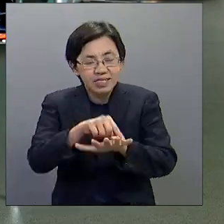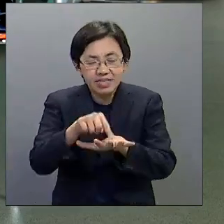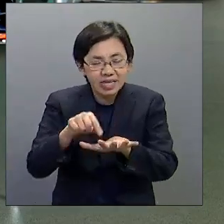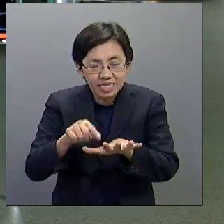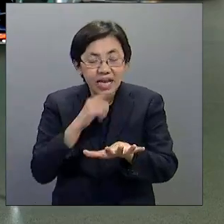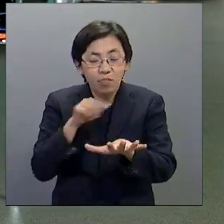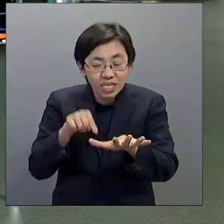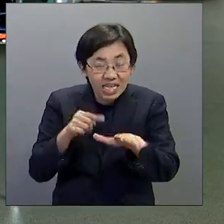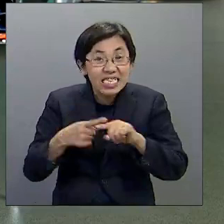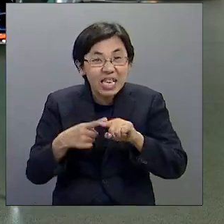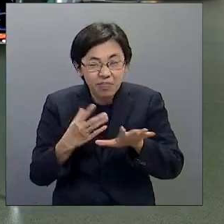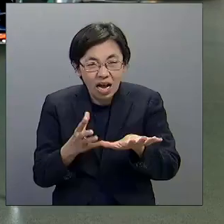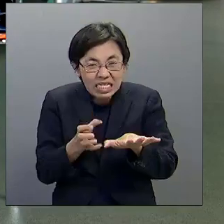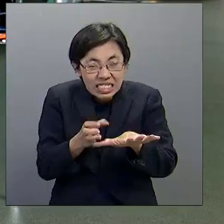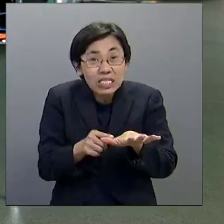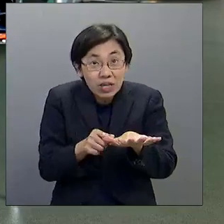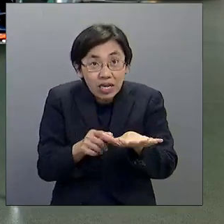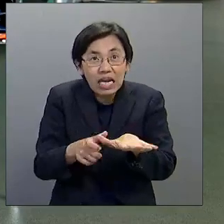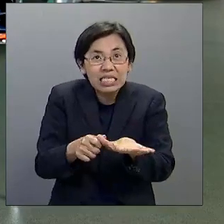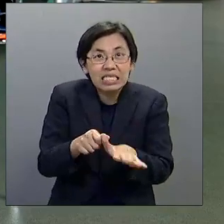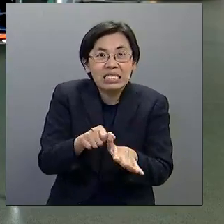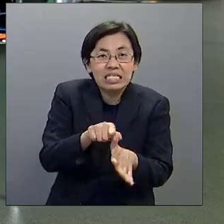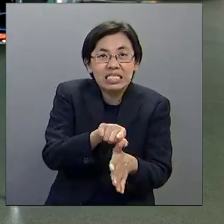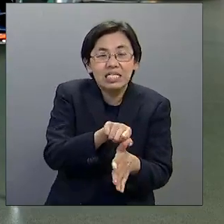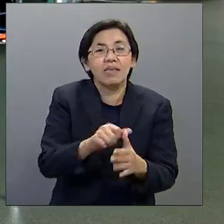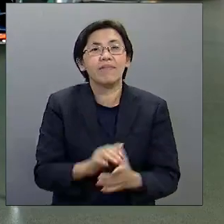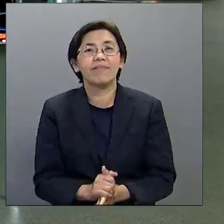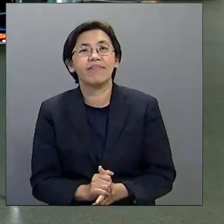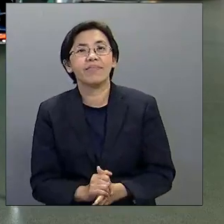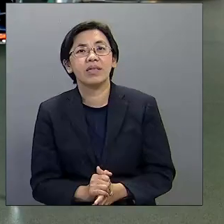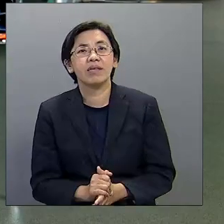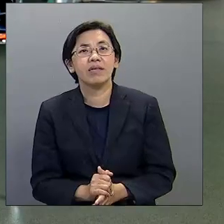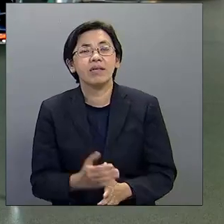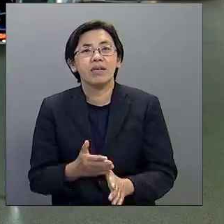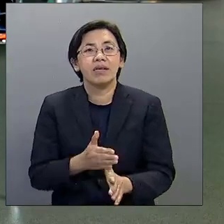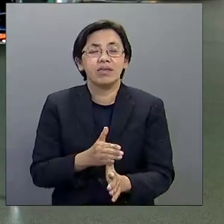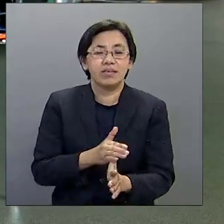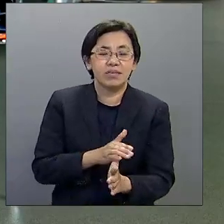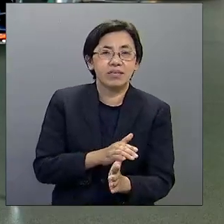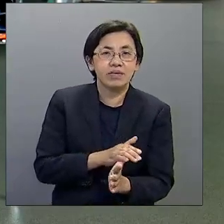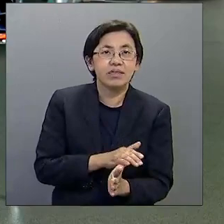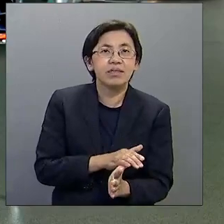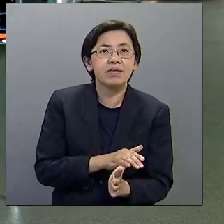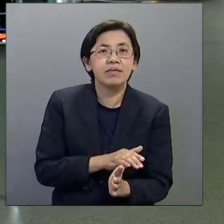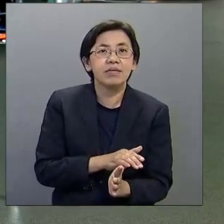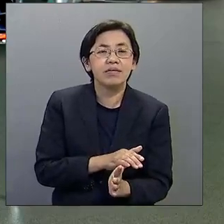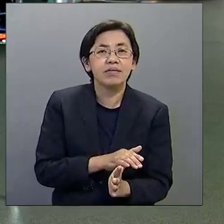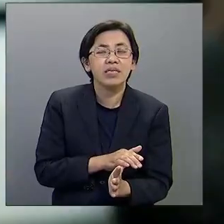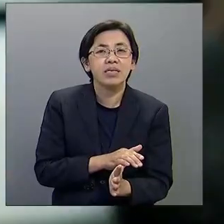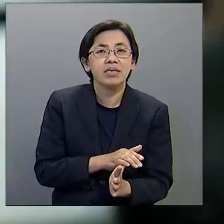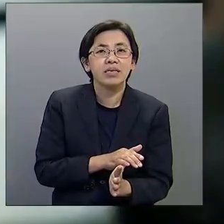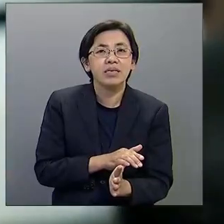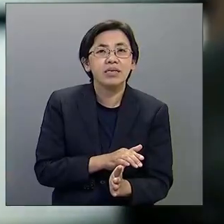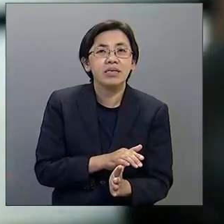วนั้นแล้วก็ใช่หรือบางคนก็คือจะอย่างนี้เลยค่ะอย่างนี้ก็ได ้อย่างนี้ก็ ทั้งหมดแล้วก็ค่อยๆยืดหลักการเดิมค่ะค้าง